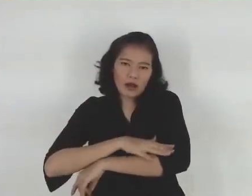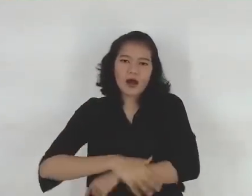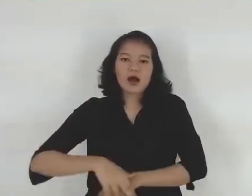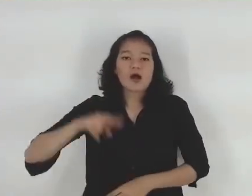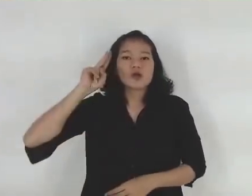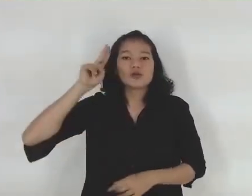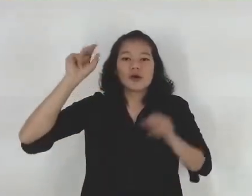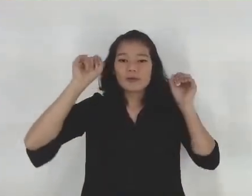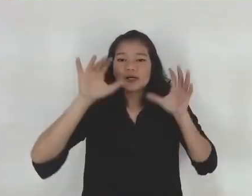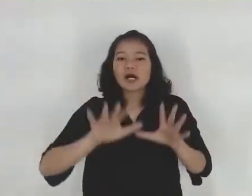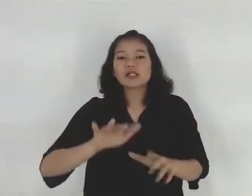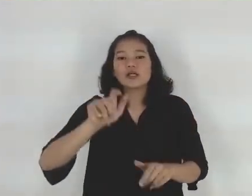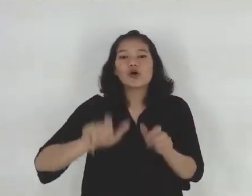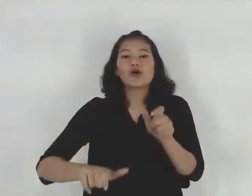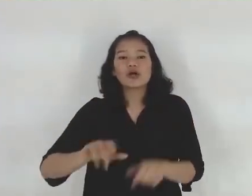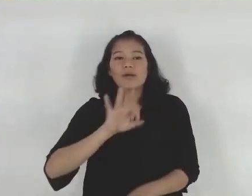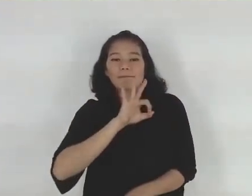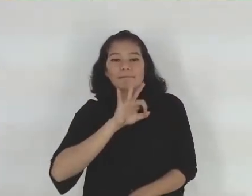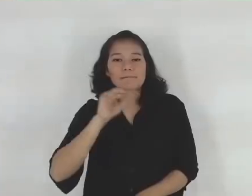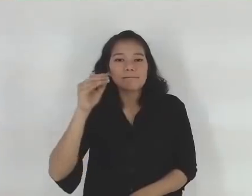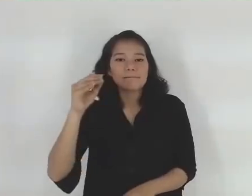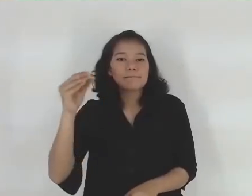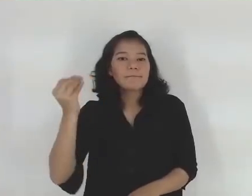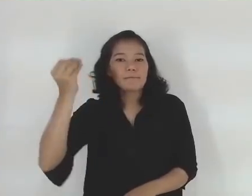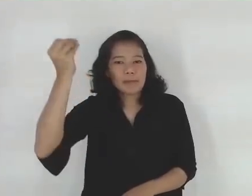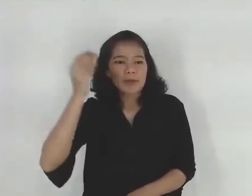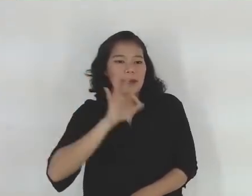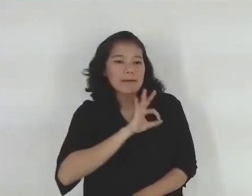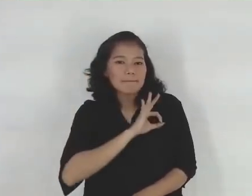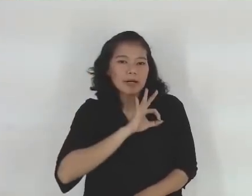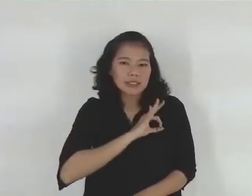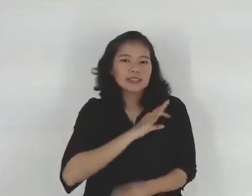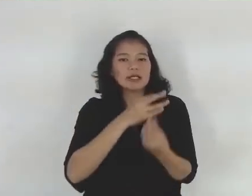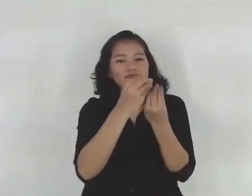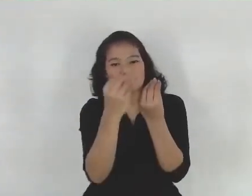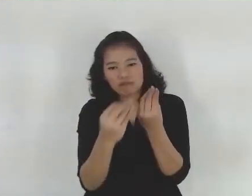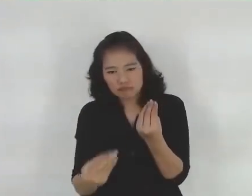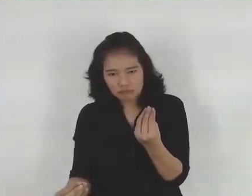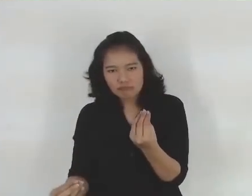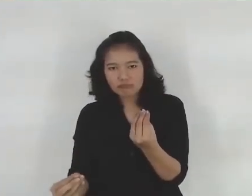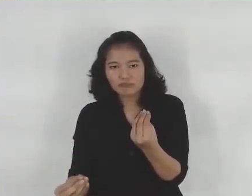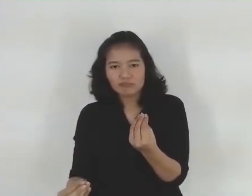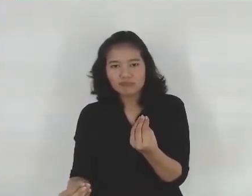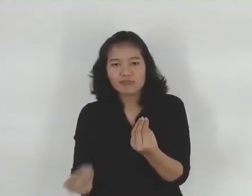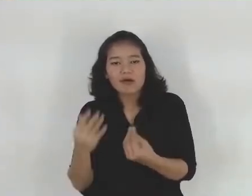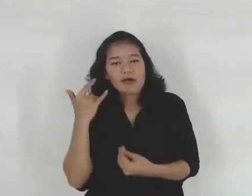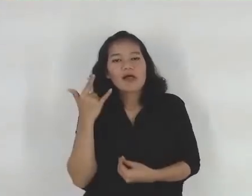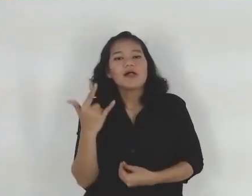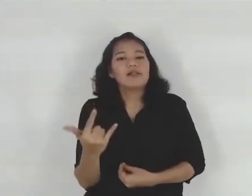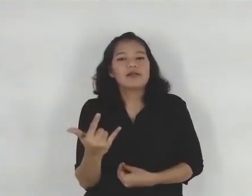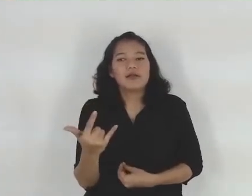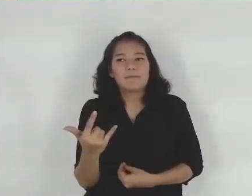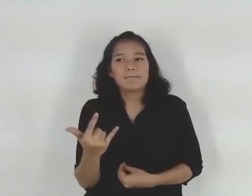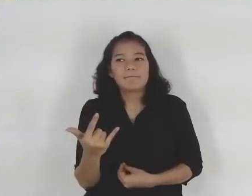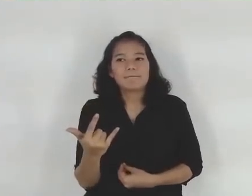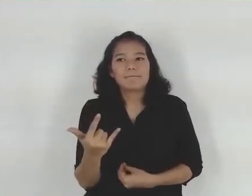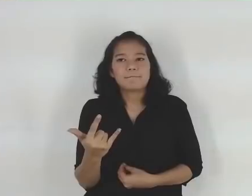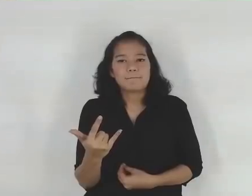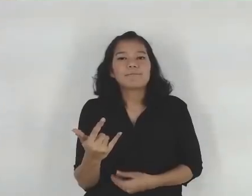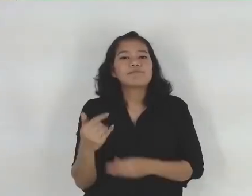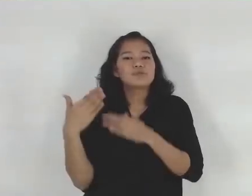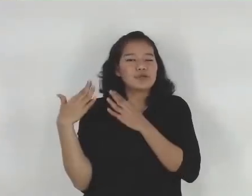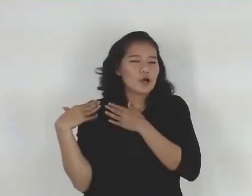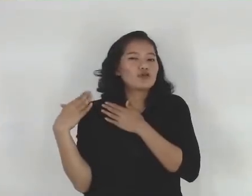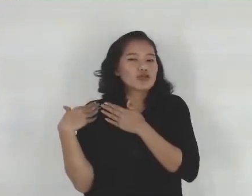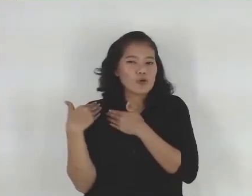berkati para pemimpin dari Presiden sampai tingkat yang bawah ya Bapak untuk boleh terus melakukan